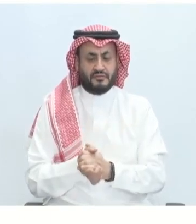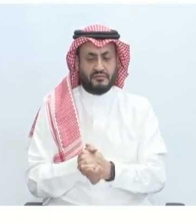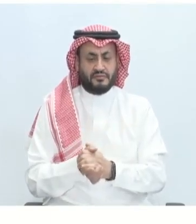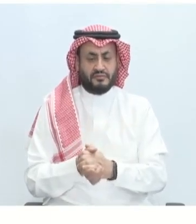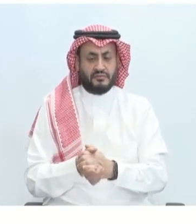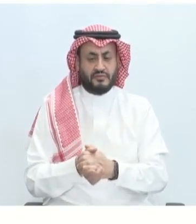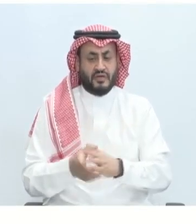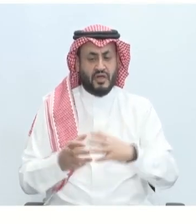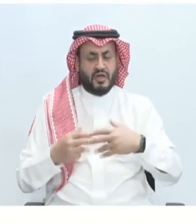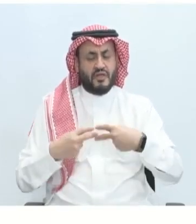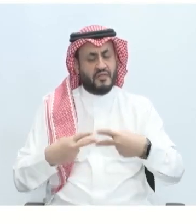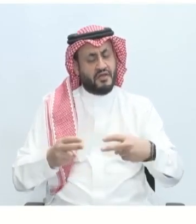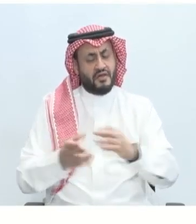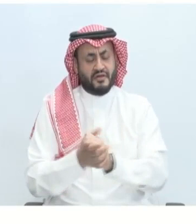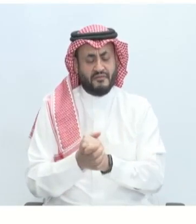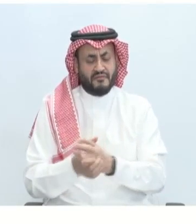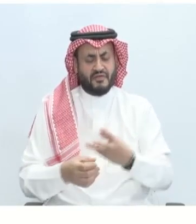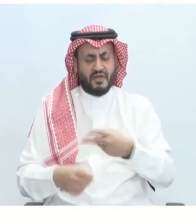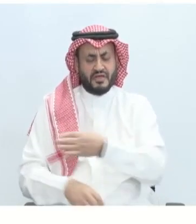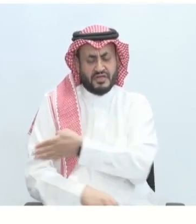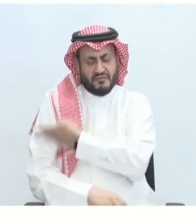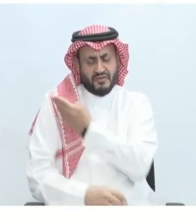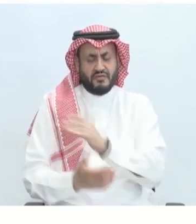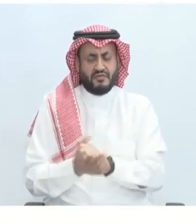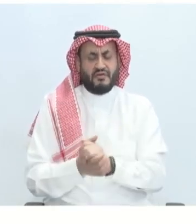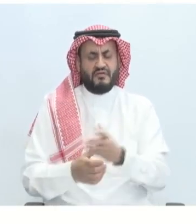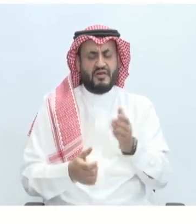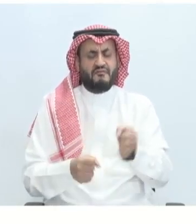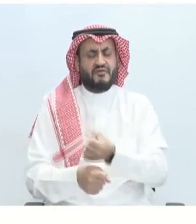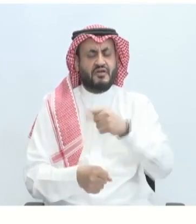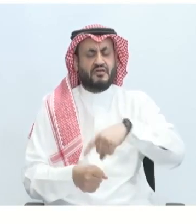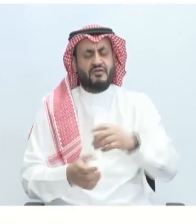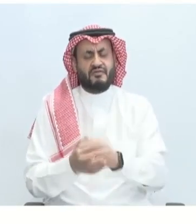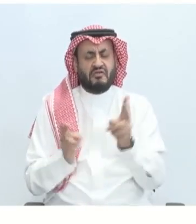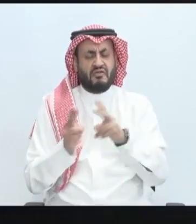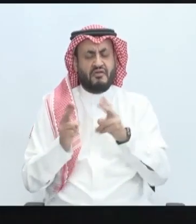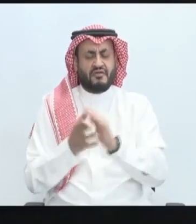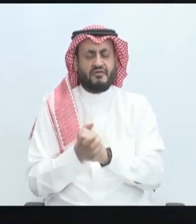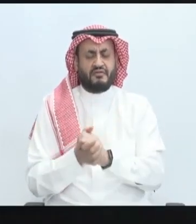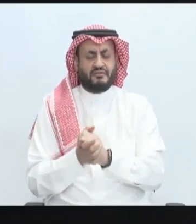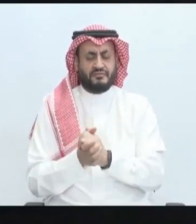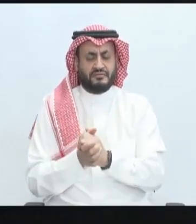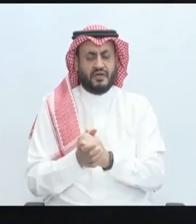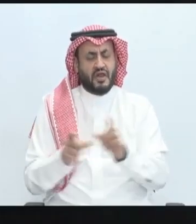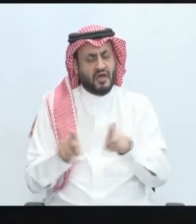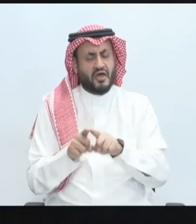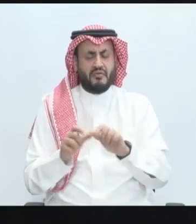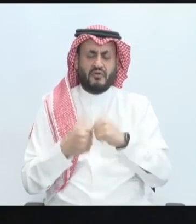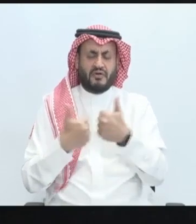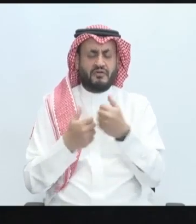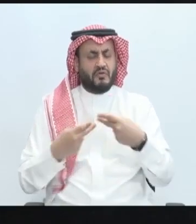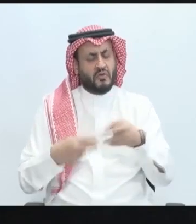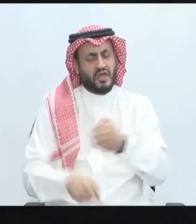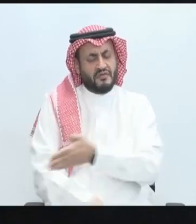من اساء وظلم لا سما اذا كان من الاقربين فان اخطى عليك قريبك